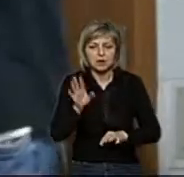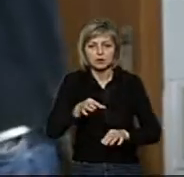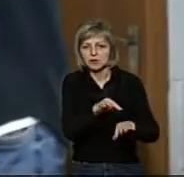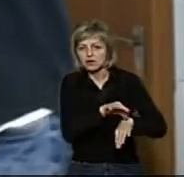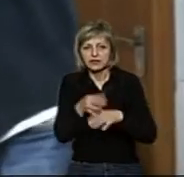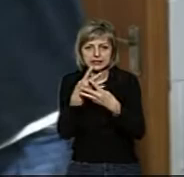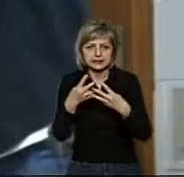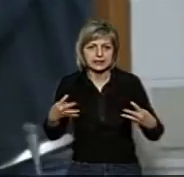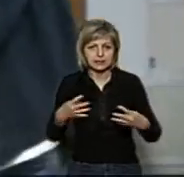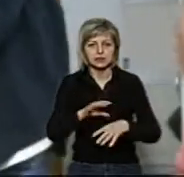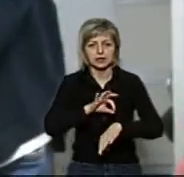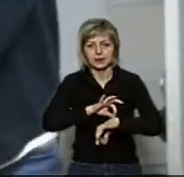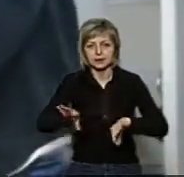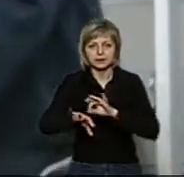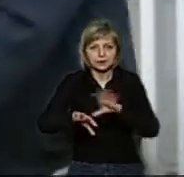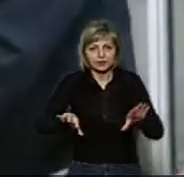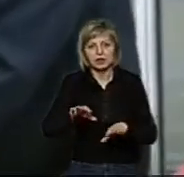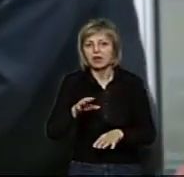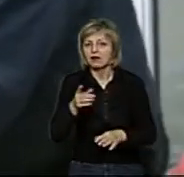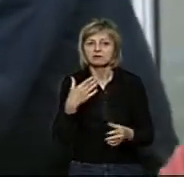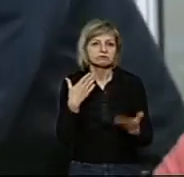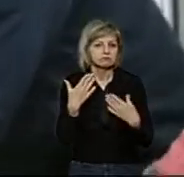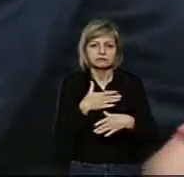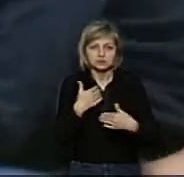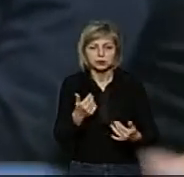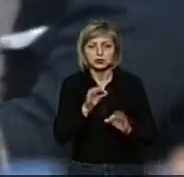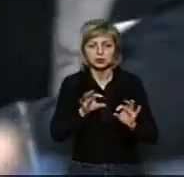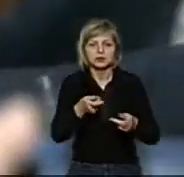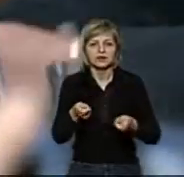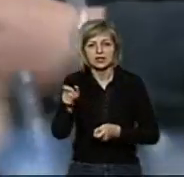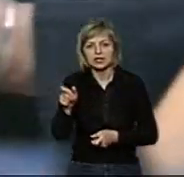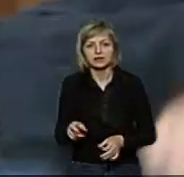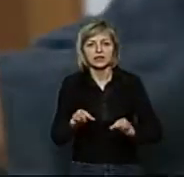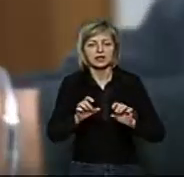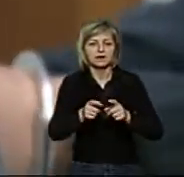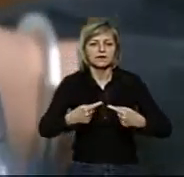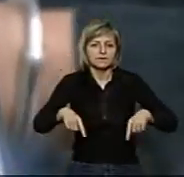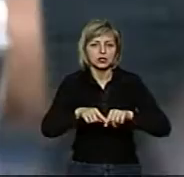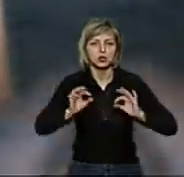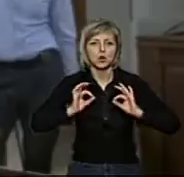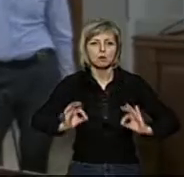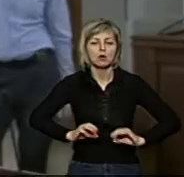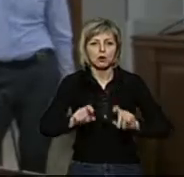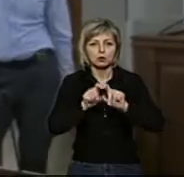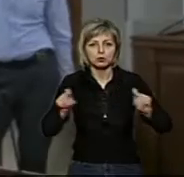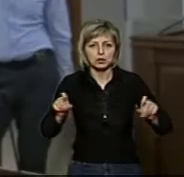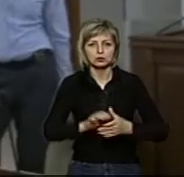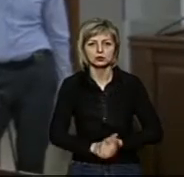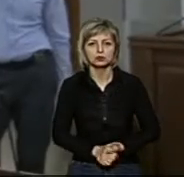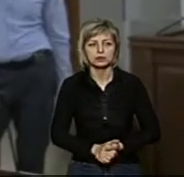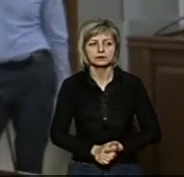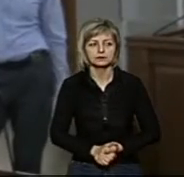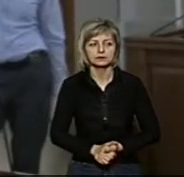вивели з клітки та зняли кайданки. Він не йде на контакт зі слідством, розповів керівник відділу прокуратури області Вадим Старчук. Закон